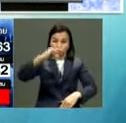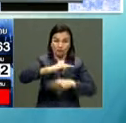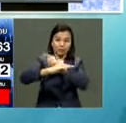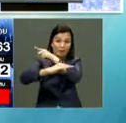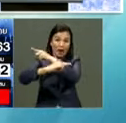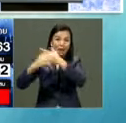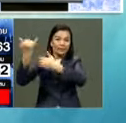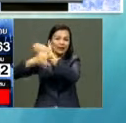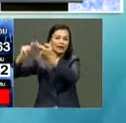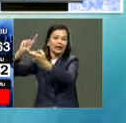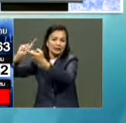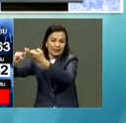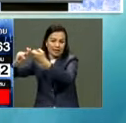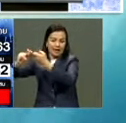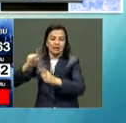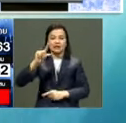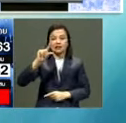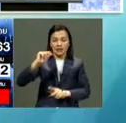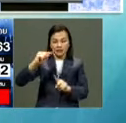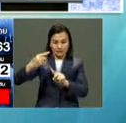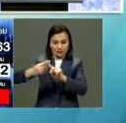ปีอาชีพเป็นพนักงานนวดเดินทางกลับมาจากประเทศรัสเซียเมื่อวันที่20